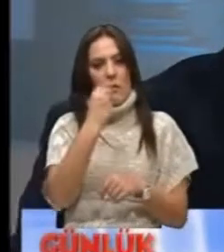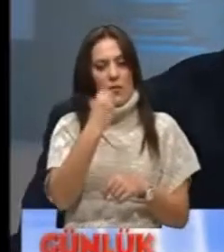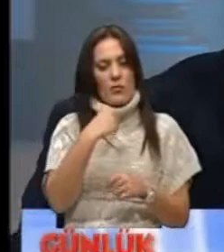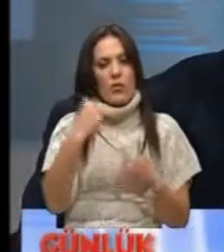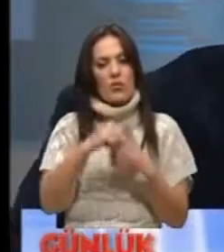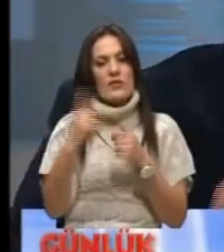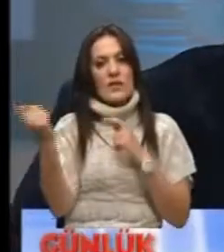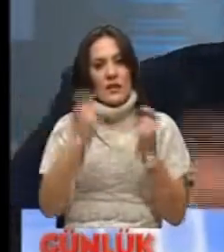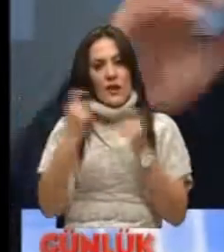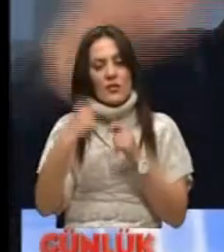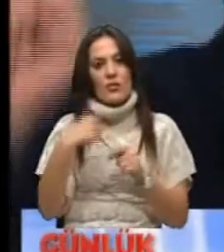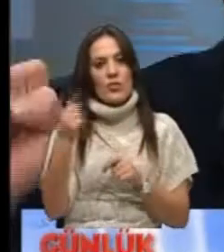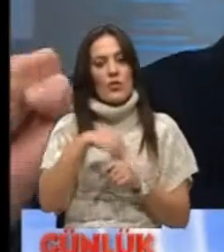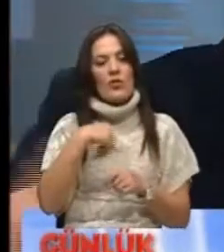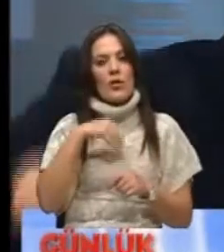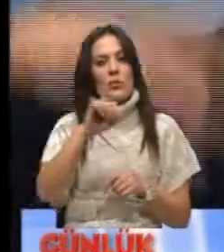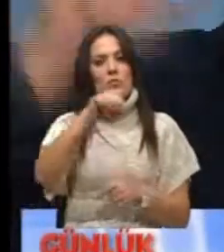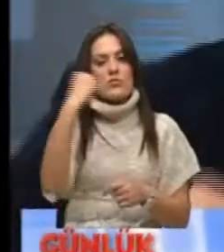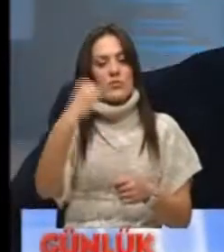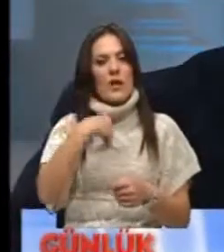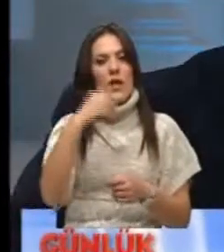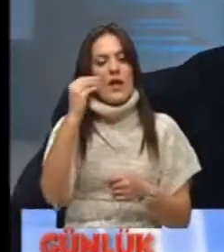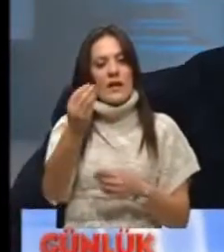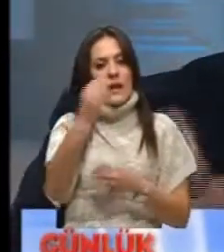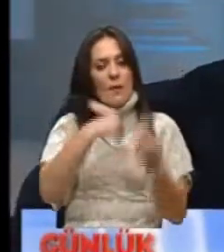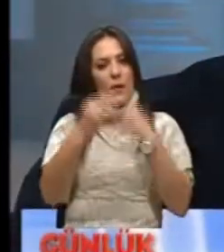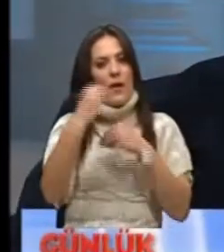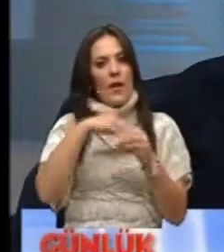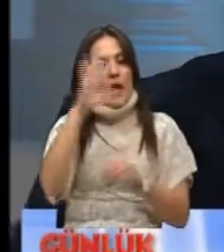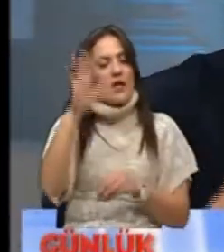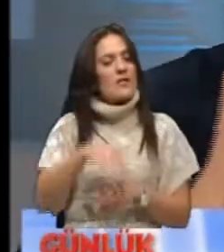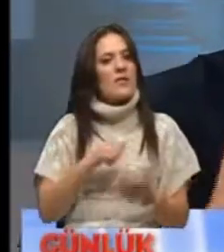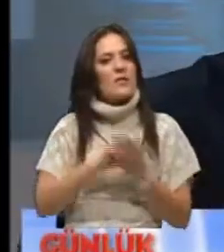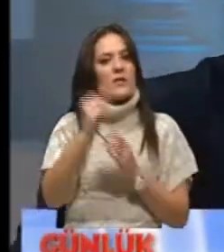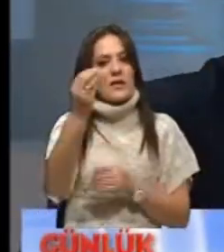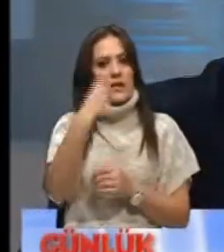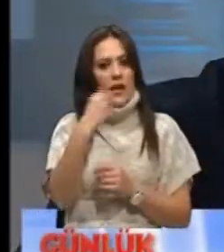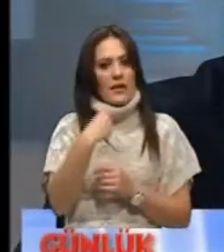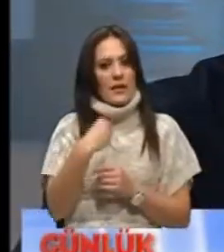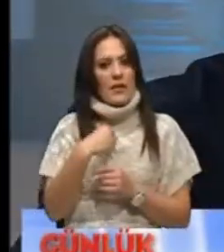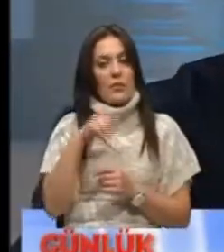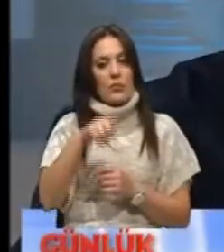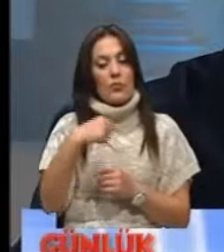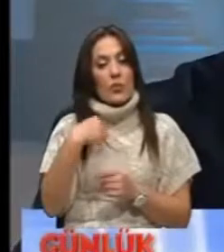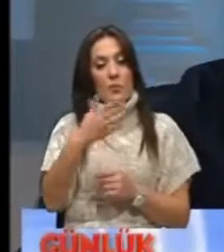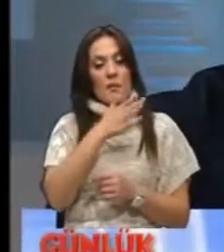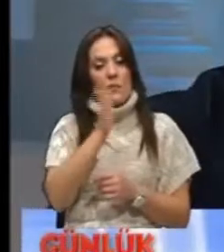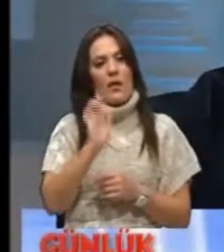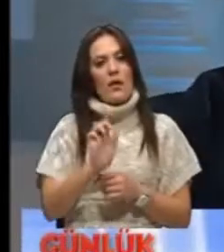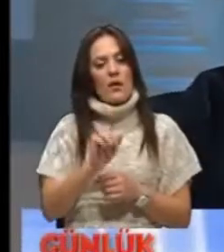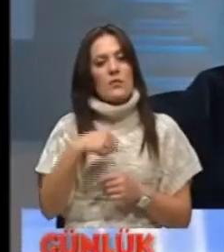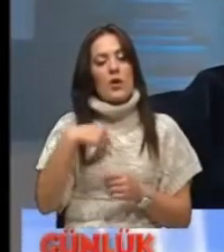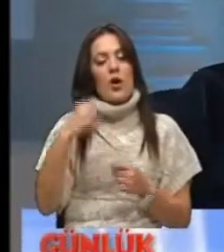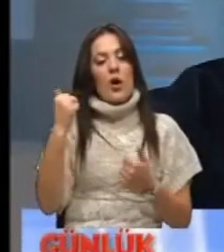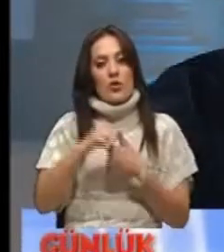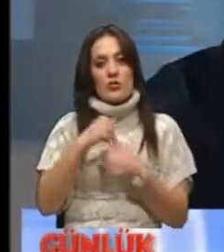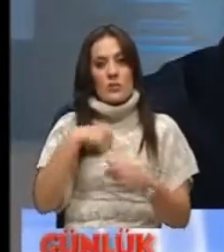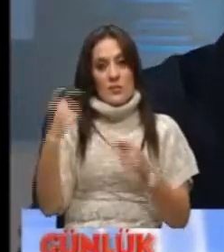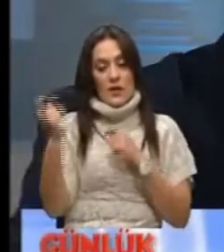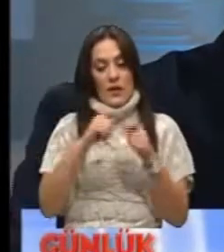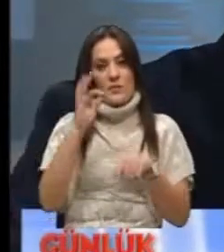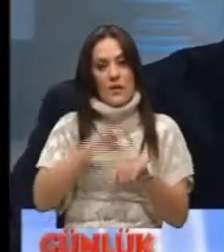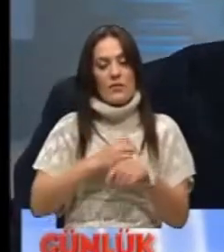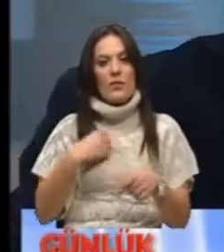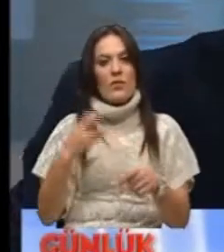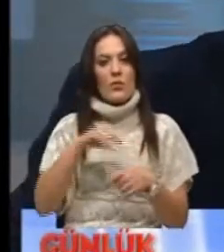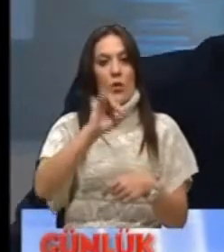yiyorum. Kocasıyla tartıştı, döndü, açtı buzdolabını, yedi yemek. Her şey yedi. Hop hop hop yedi. Şimdi bunun farkına varacak. Kocamla münakaşa ettiğim anda